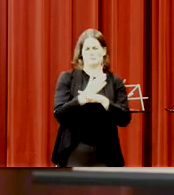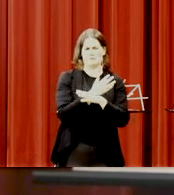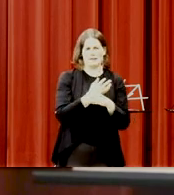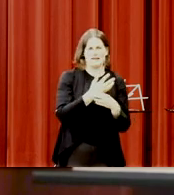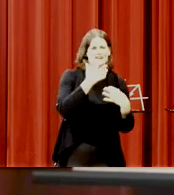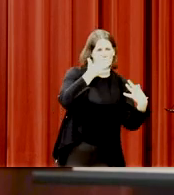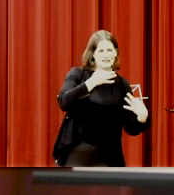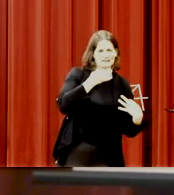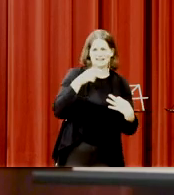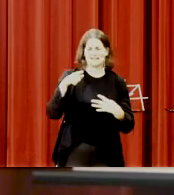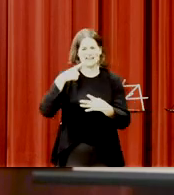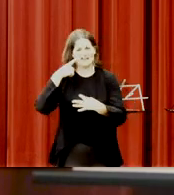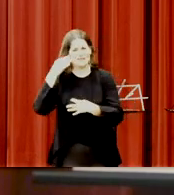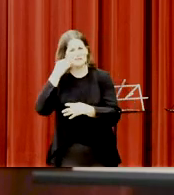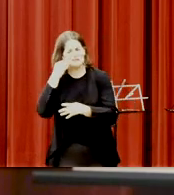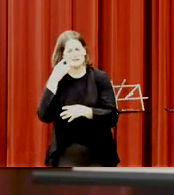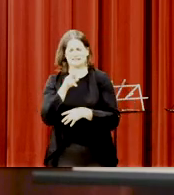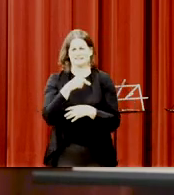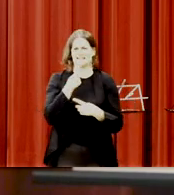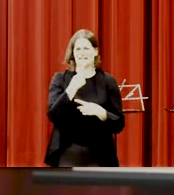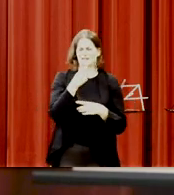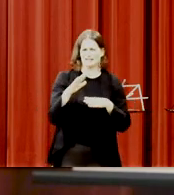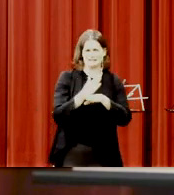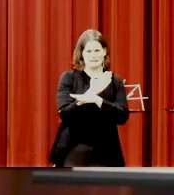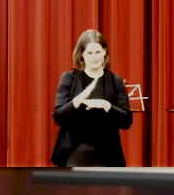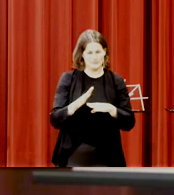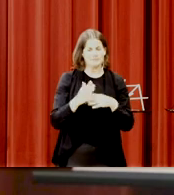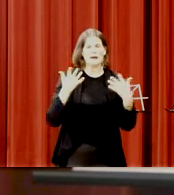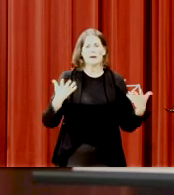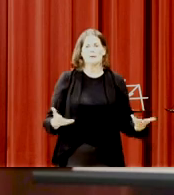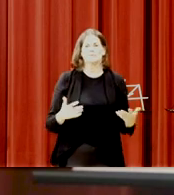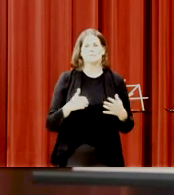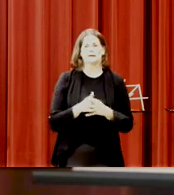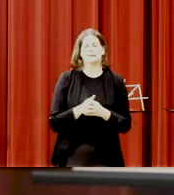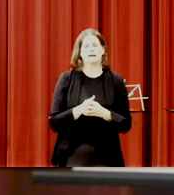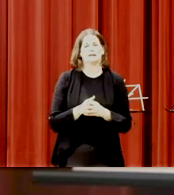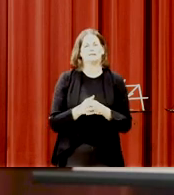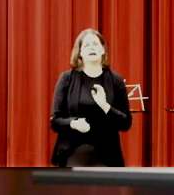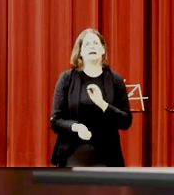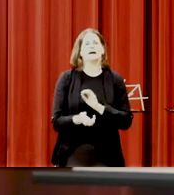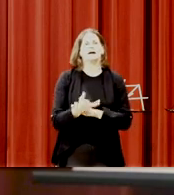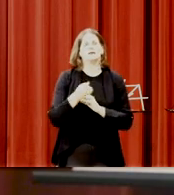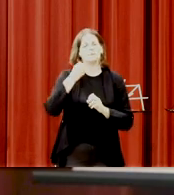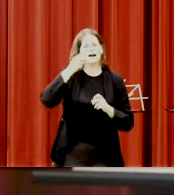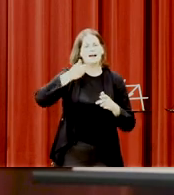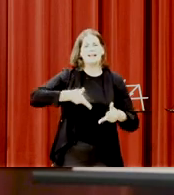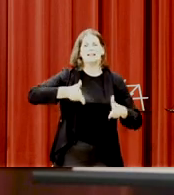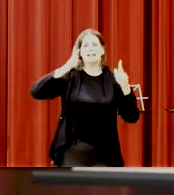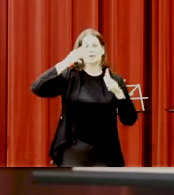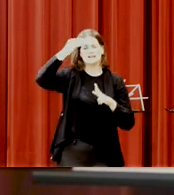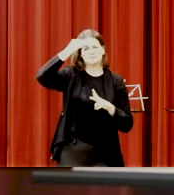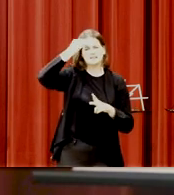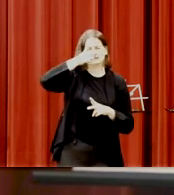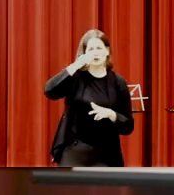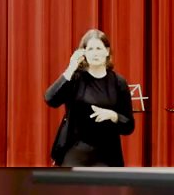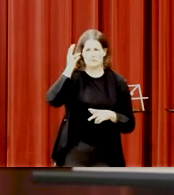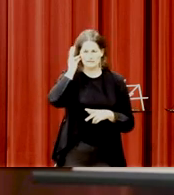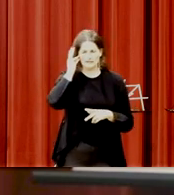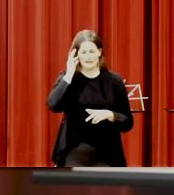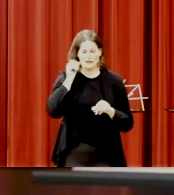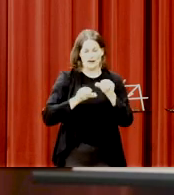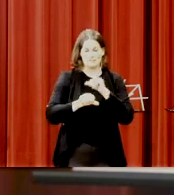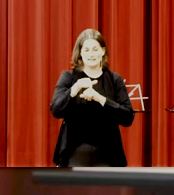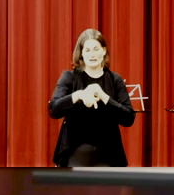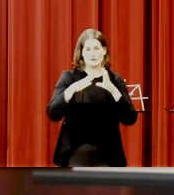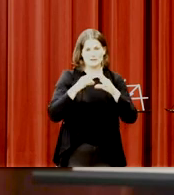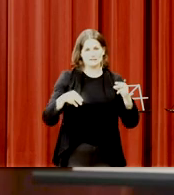a lliurepensadores des de la universitat pública és importantíssim. Persones que després es puguin dedicar a la recerca i que després es puguin dedicar també